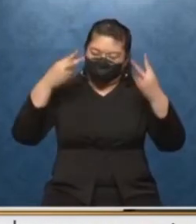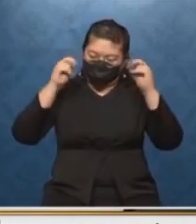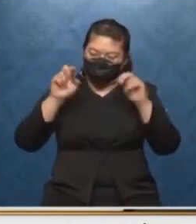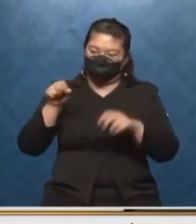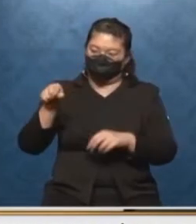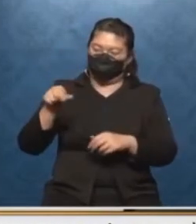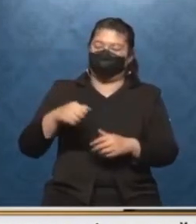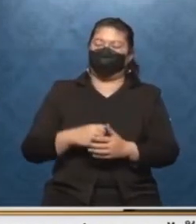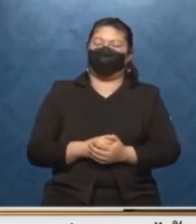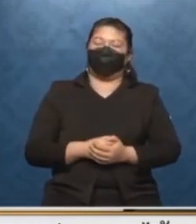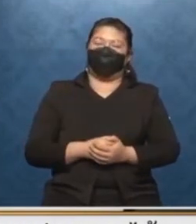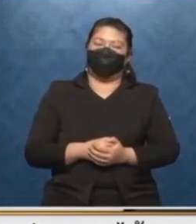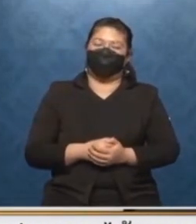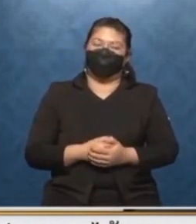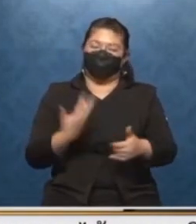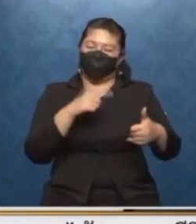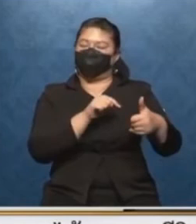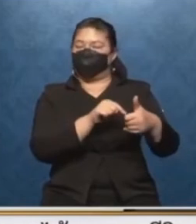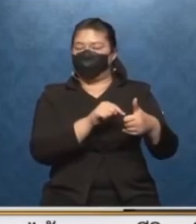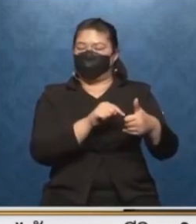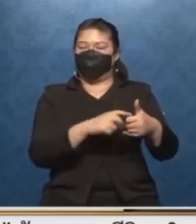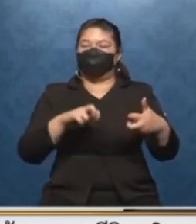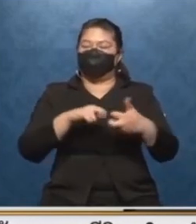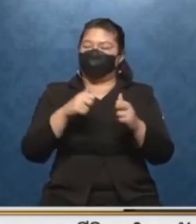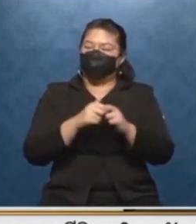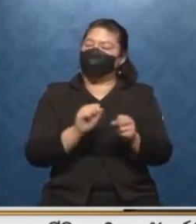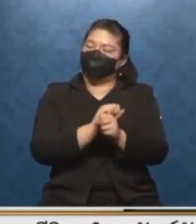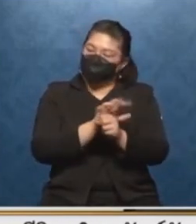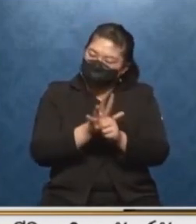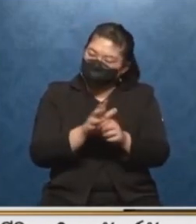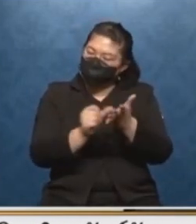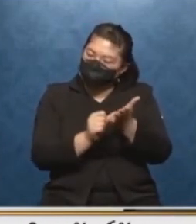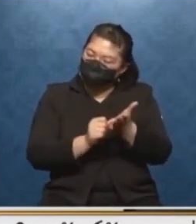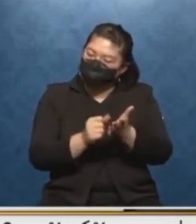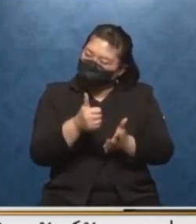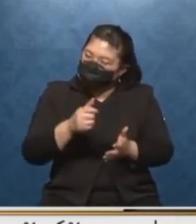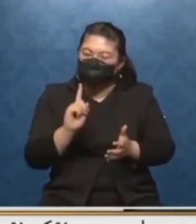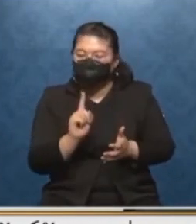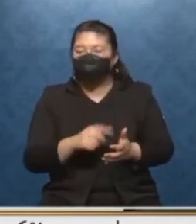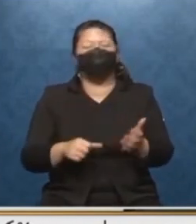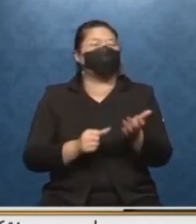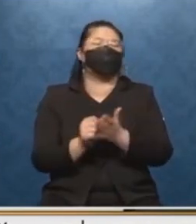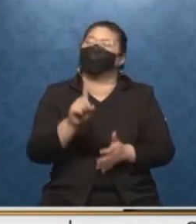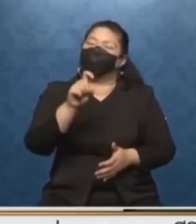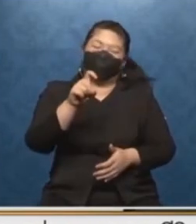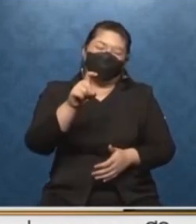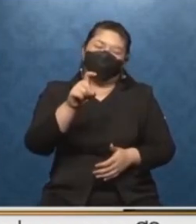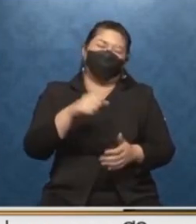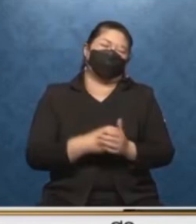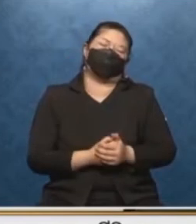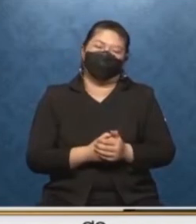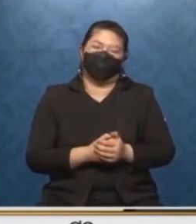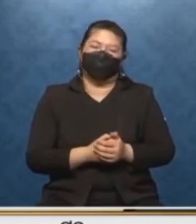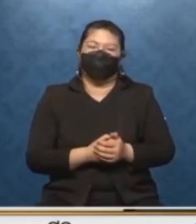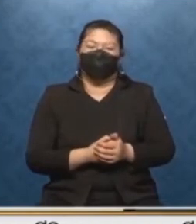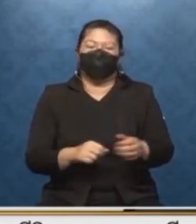ีวามีความสามารถในการแ้ไปญหาสถานการณโควิดได้มากน้แ่ไหนสุดทายแ้ไม่ได้ถ่วงเวลาแ้แบบเลี้ย